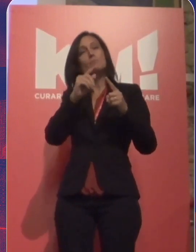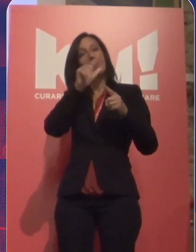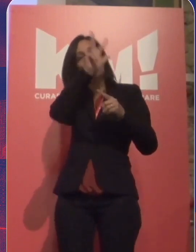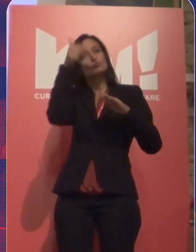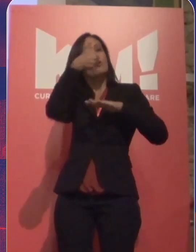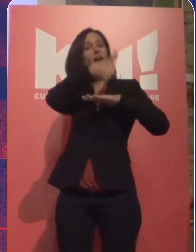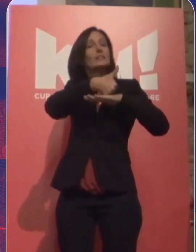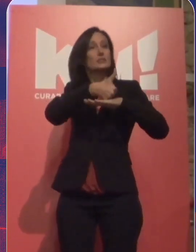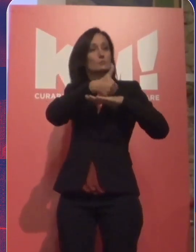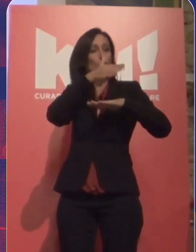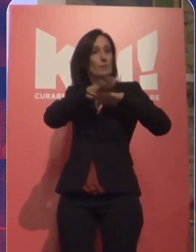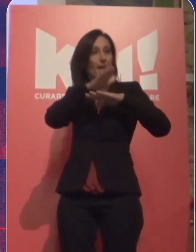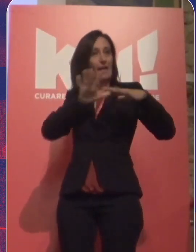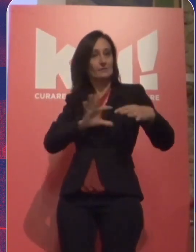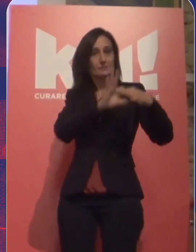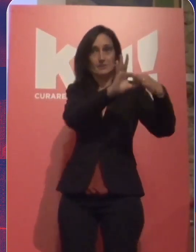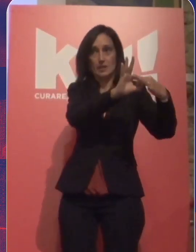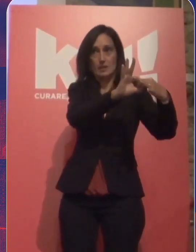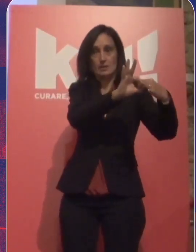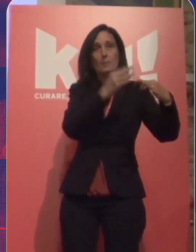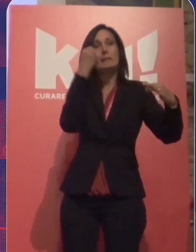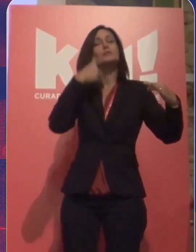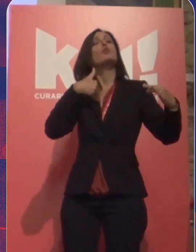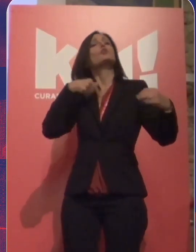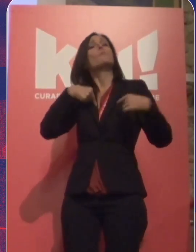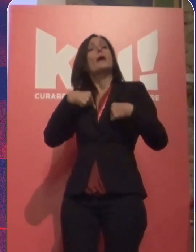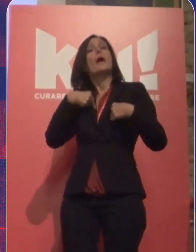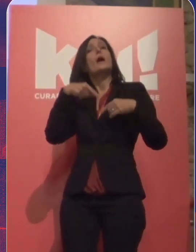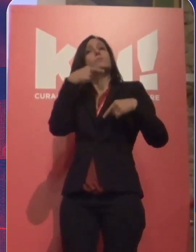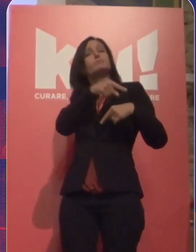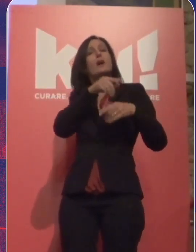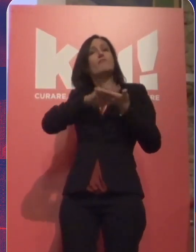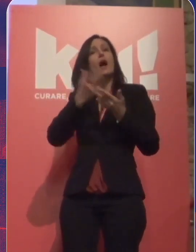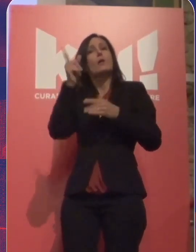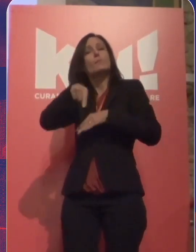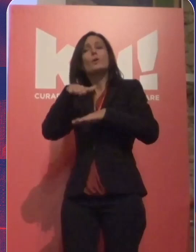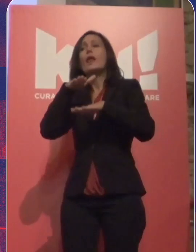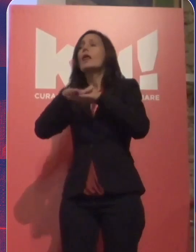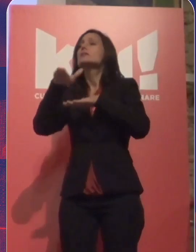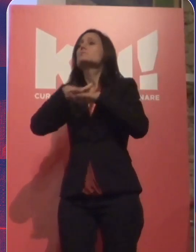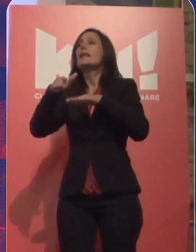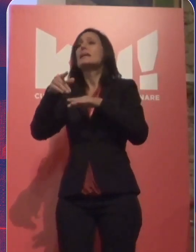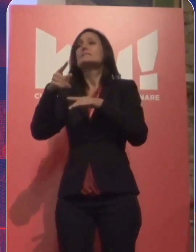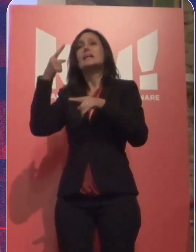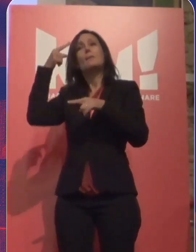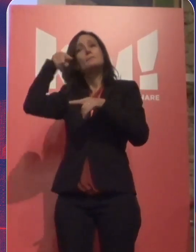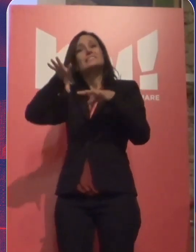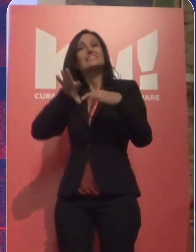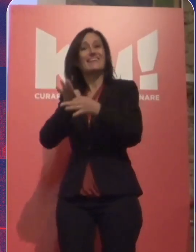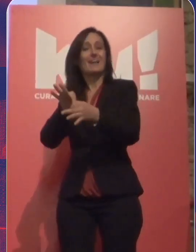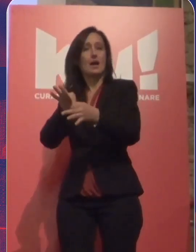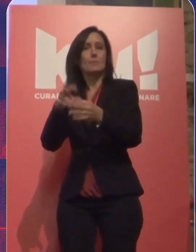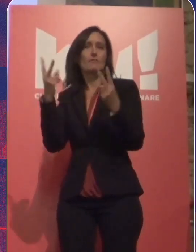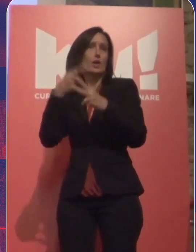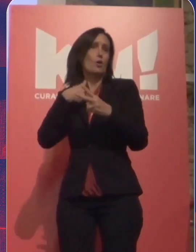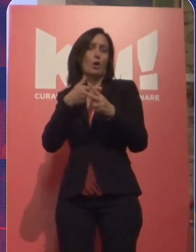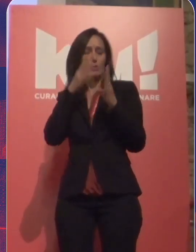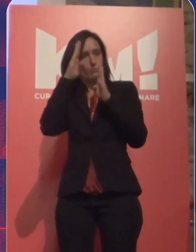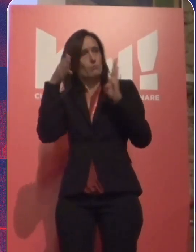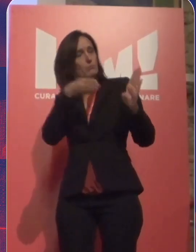quel che mi riguarda è un'esperienza psichica soprattutto non mi occupo di politica mi occupo di vita di